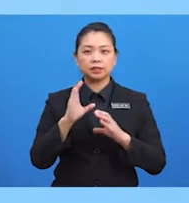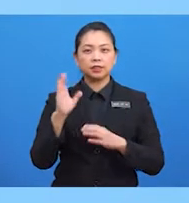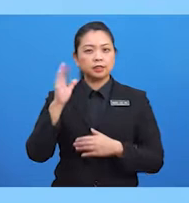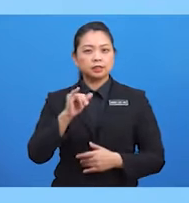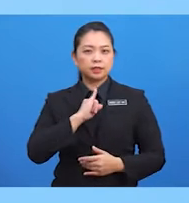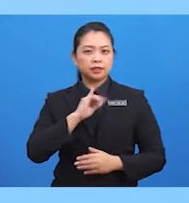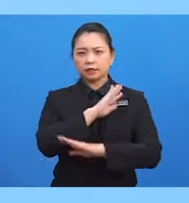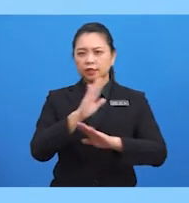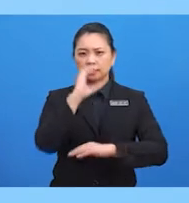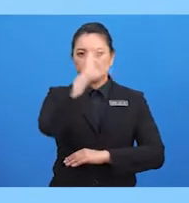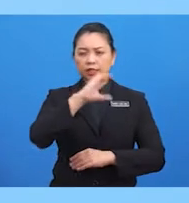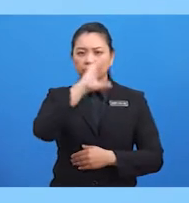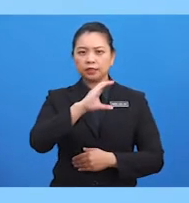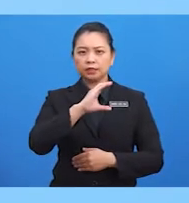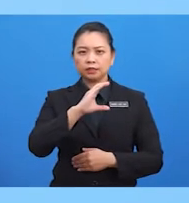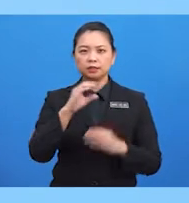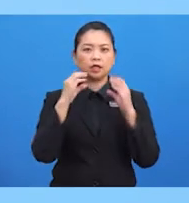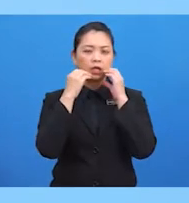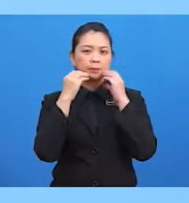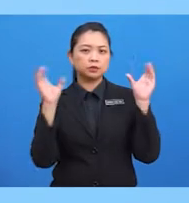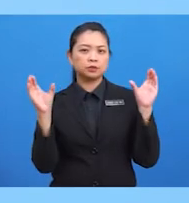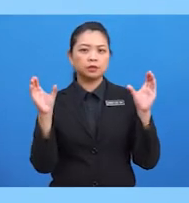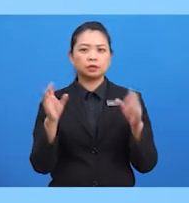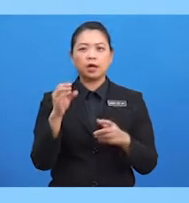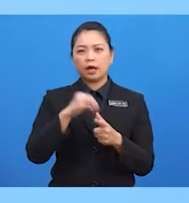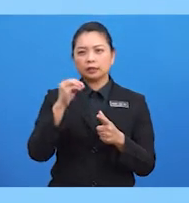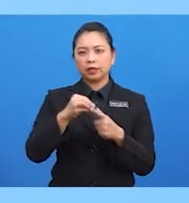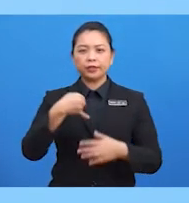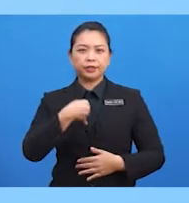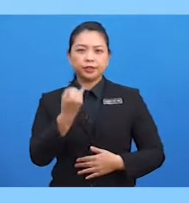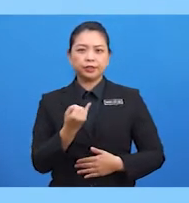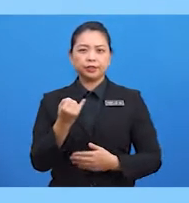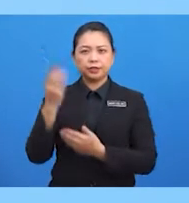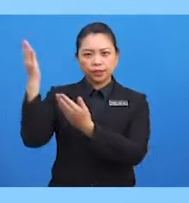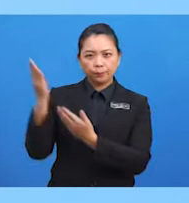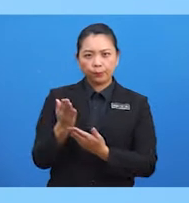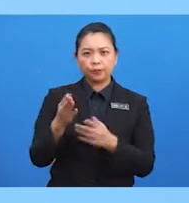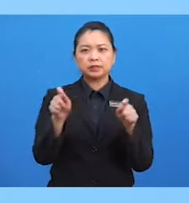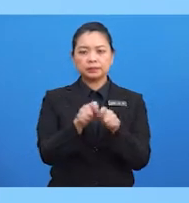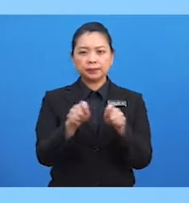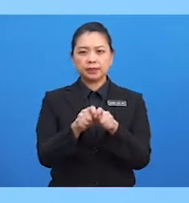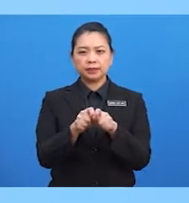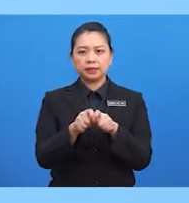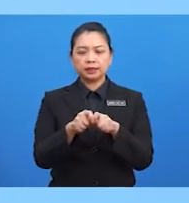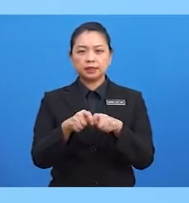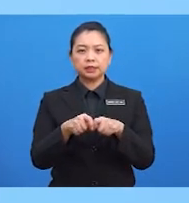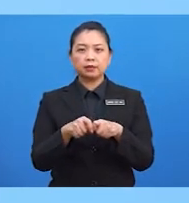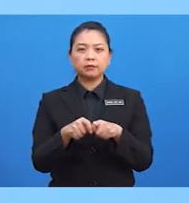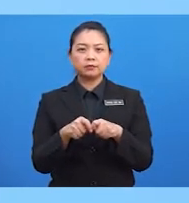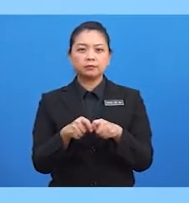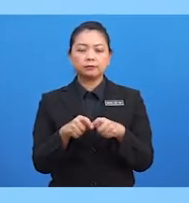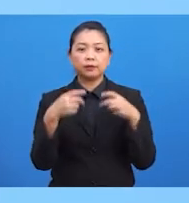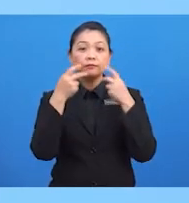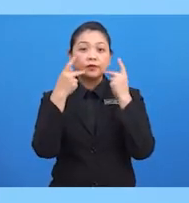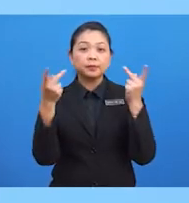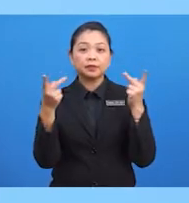tidak mencari kemasyhuran atau ingin disambut seperti selebriti. Tapi niat